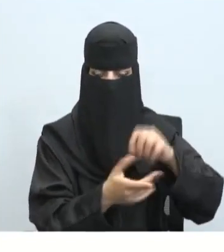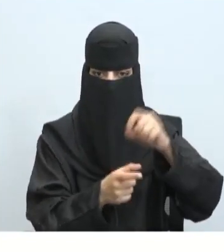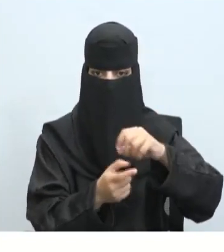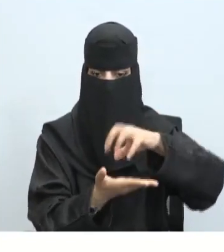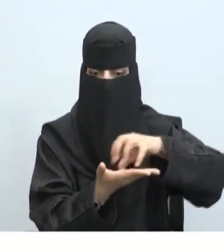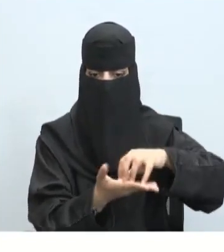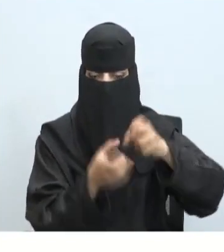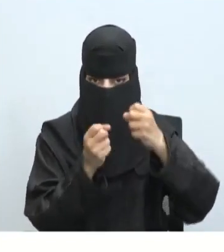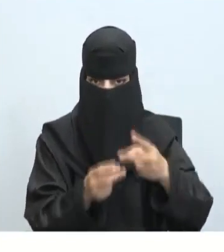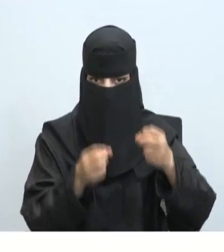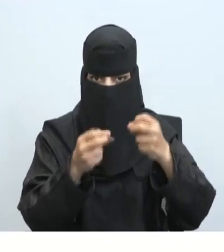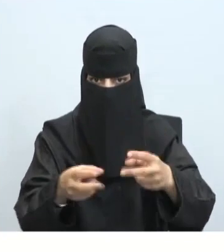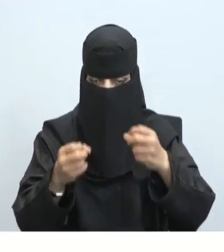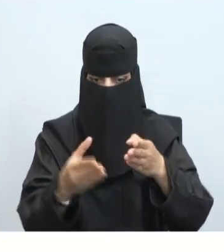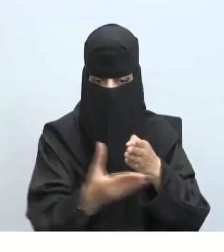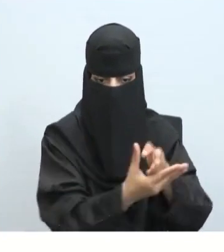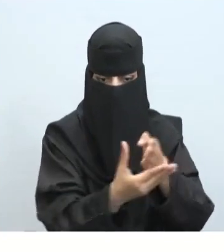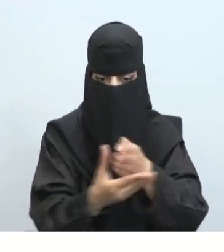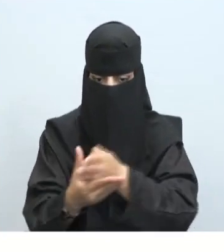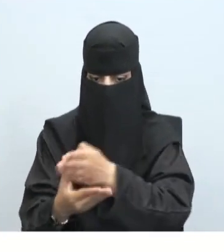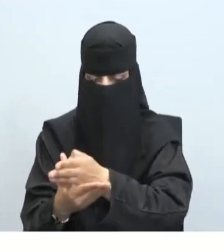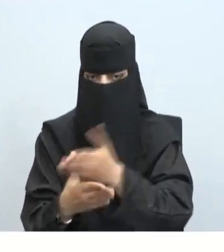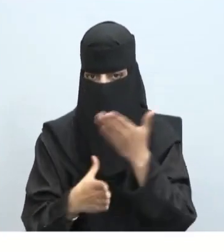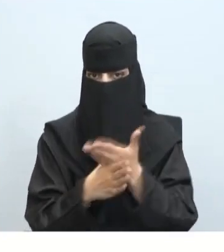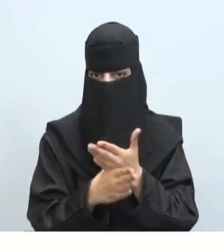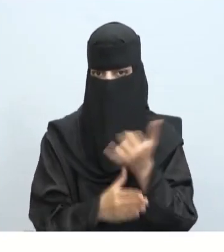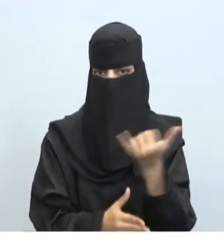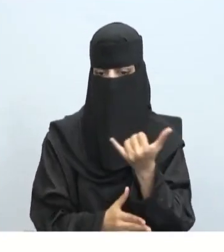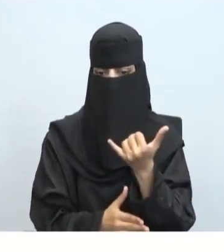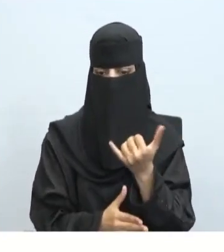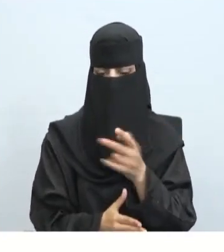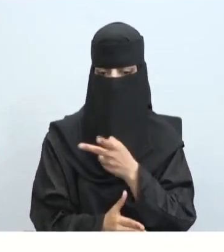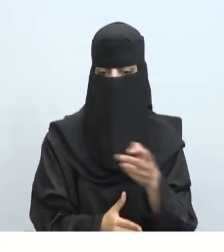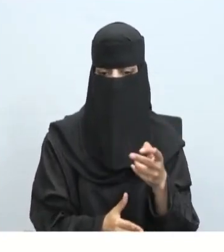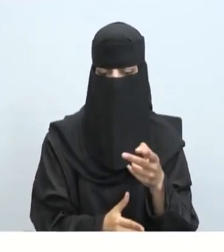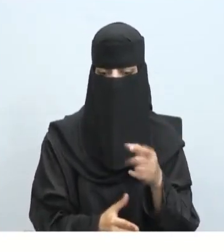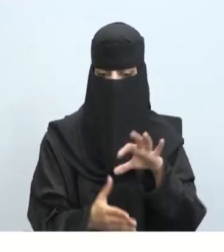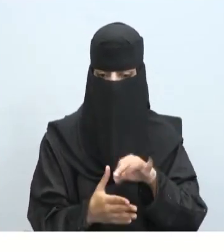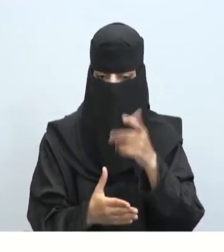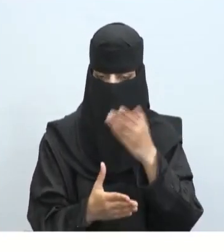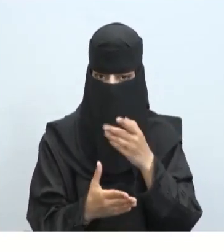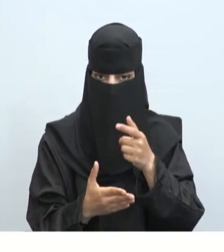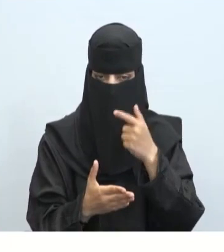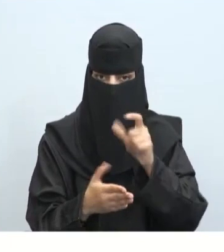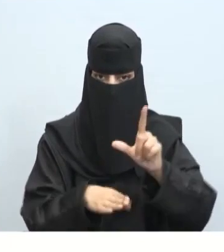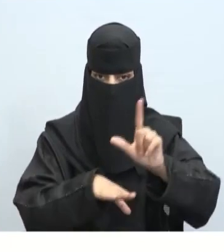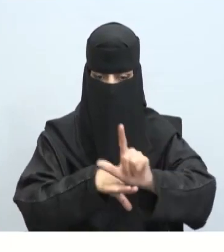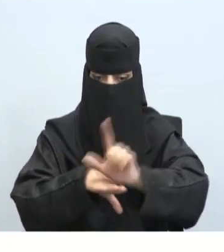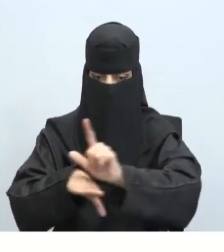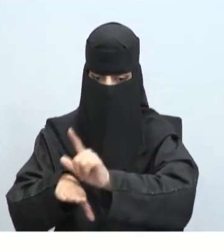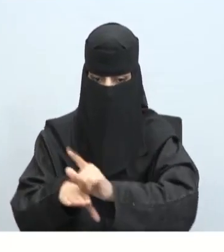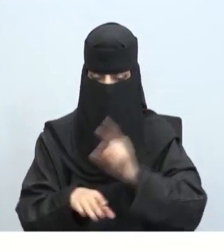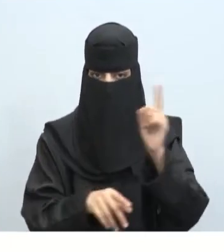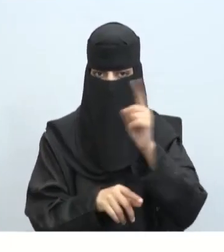التي فتحوها لاغراض متعدده اما لتكون عواصم